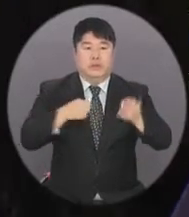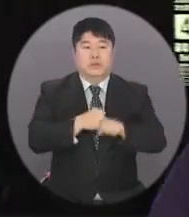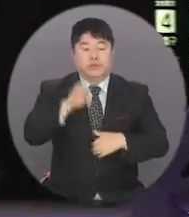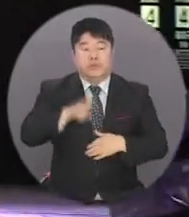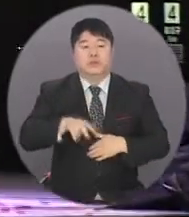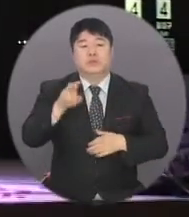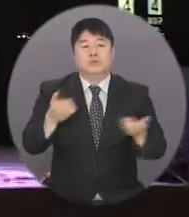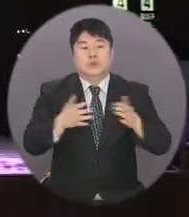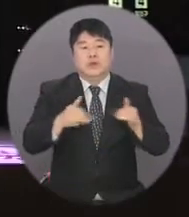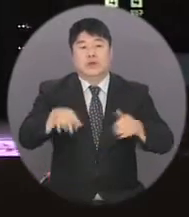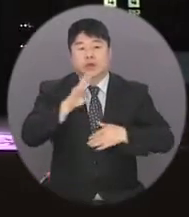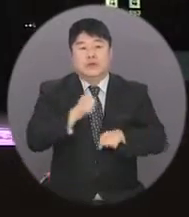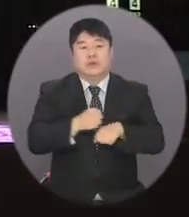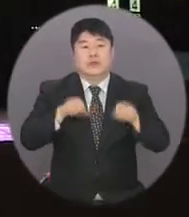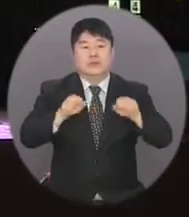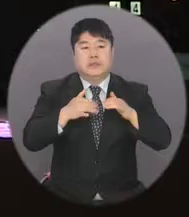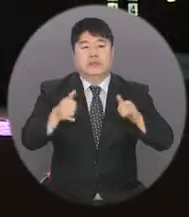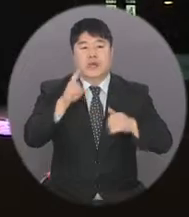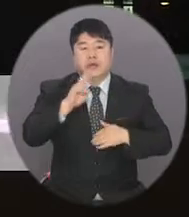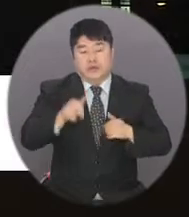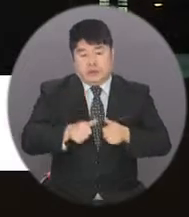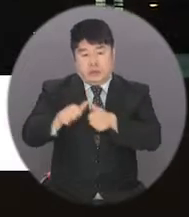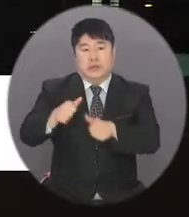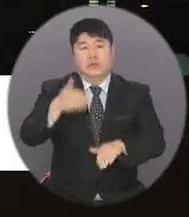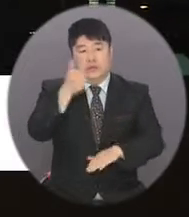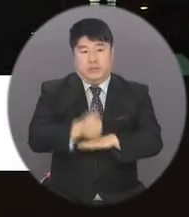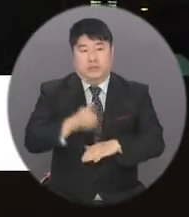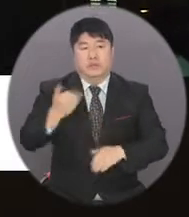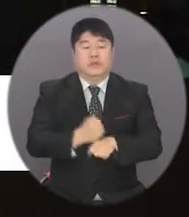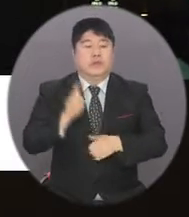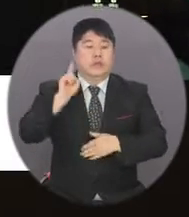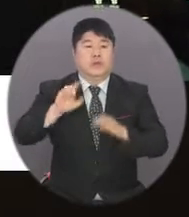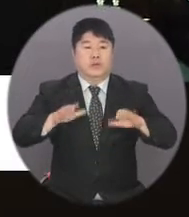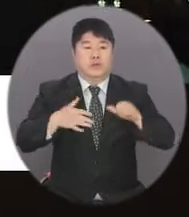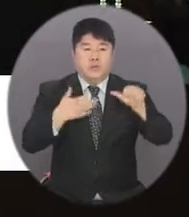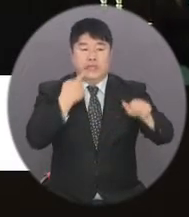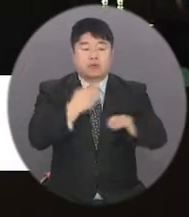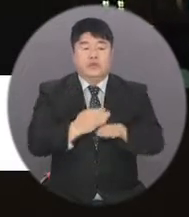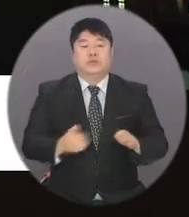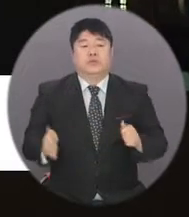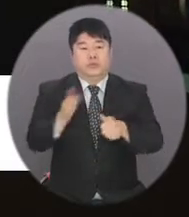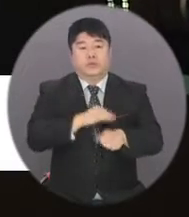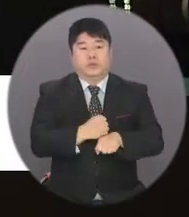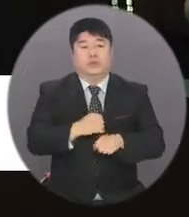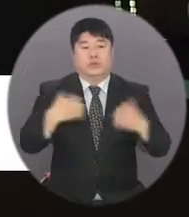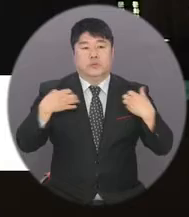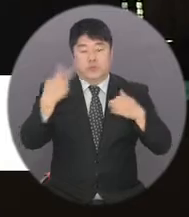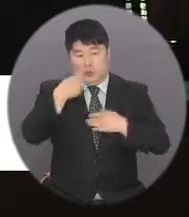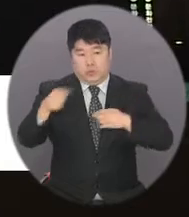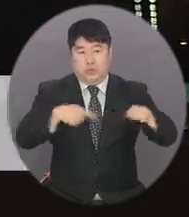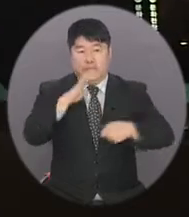노래패의 합창 공연인 산자여 따르라를 끝으로 막을 내립니다. 내일은 국립 5.18 민주묘지에서 정부가 주관하는